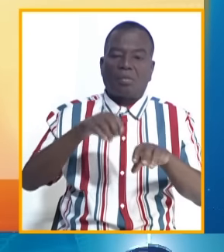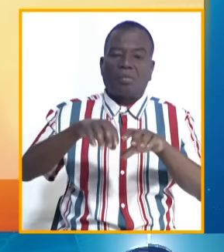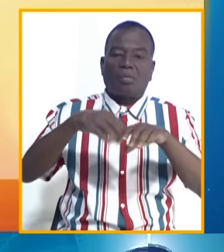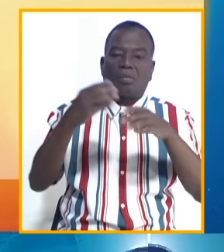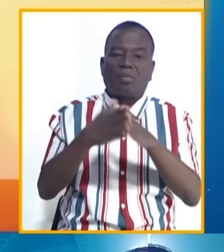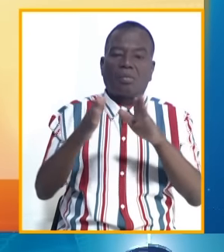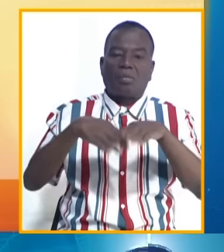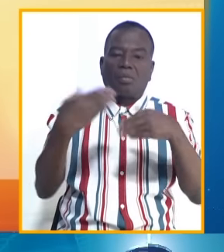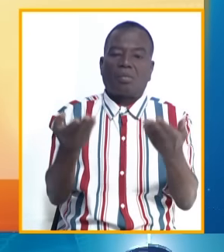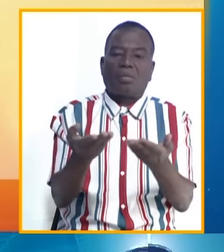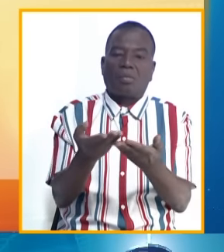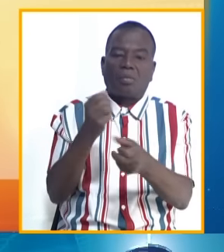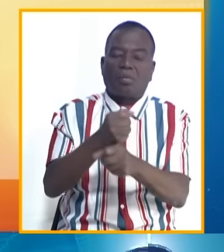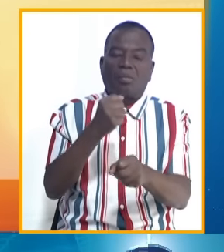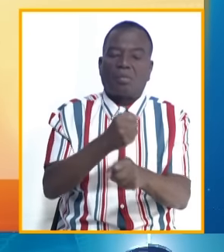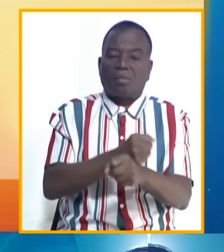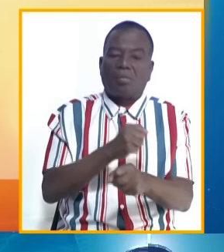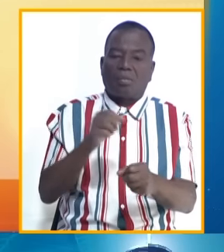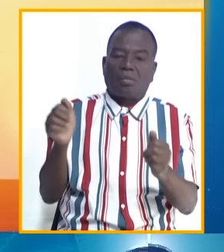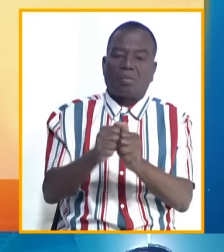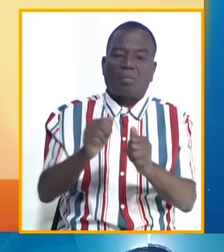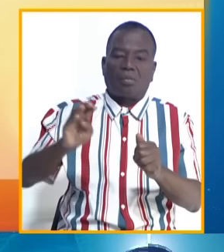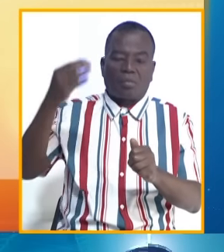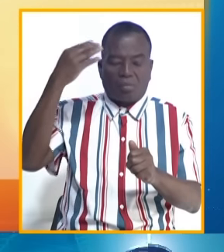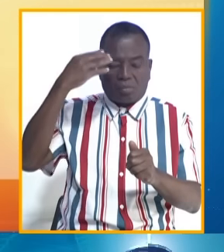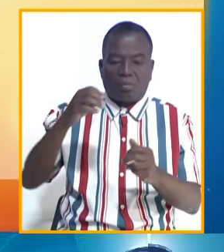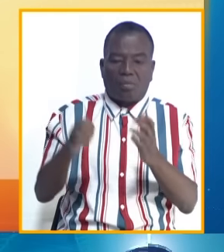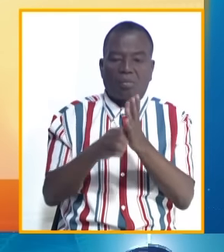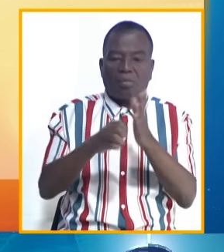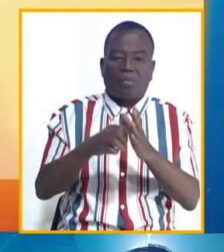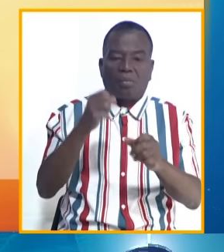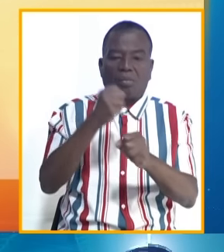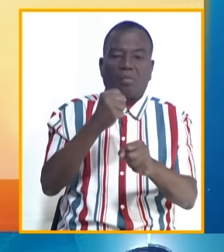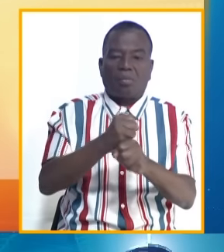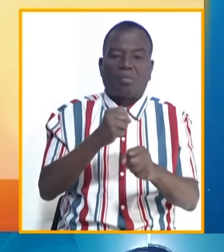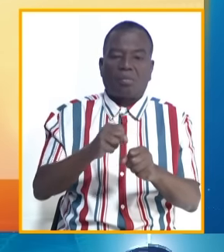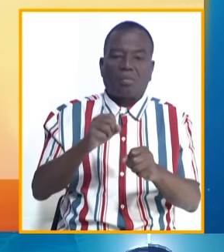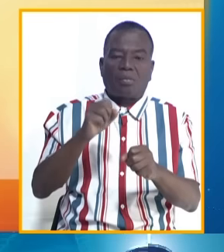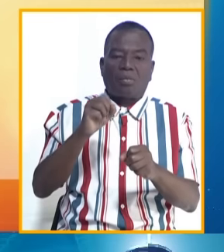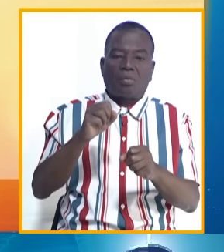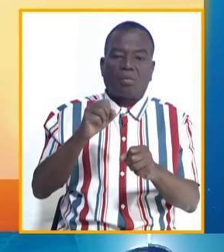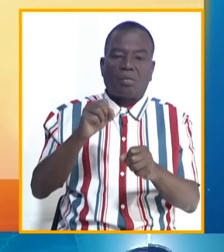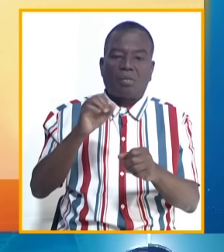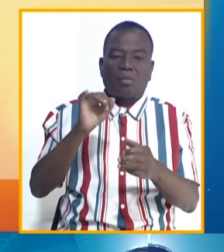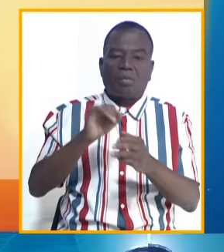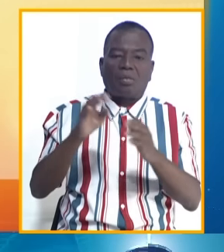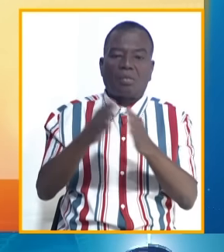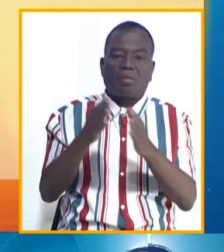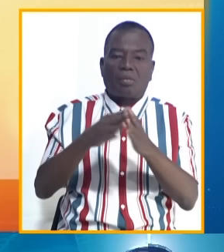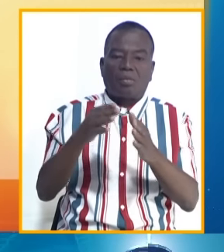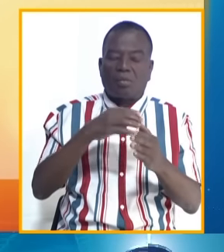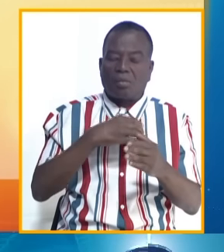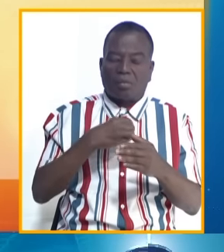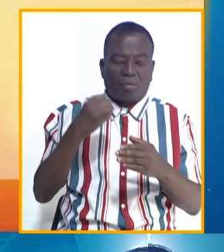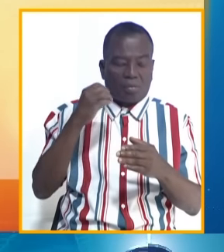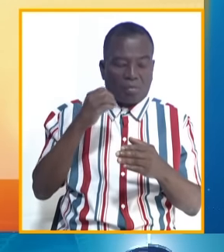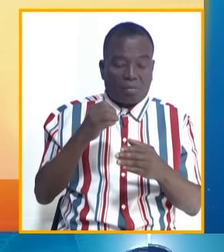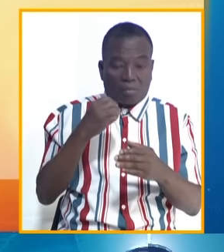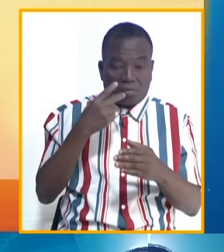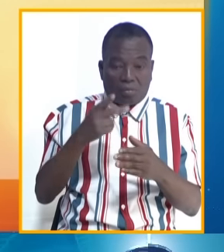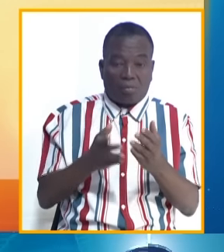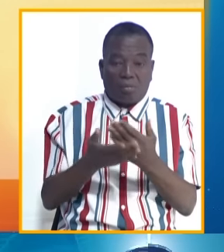travail avec la ministre de l'Économie, du Plan et du Développement. Séance de travail à laquelle a pu assister notre reporter